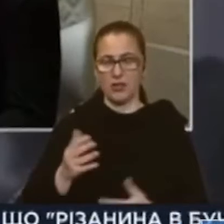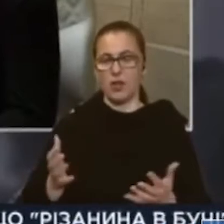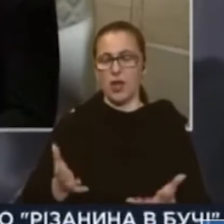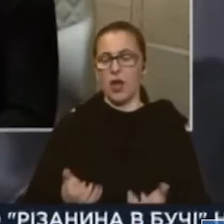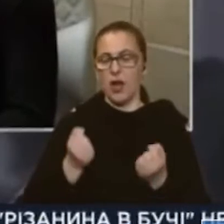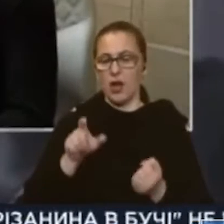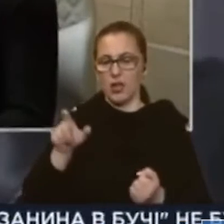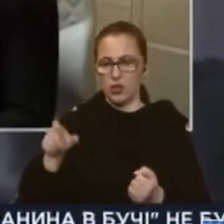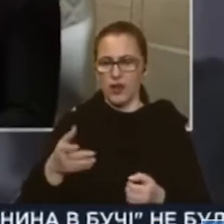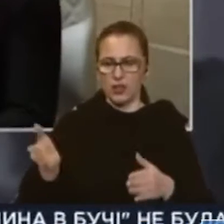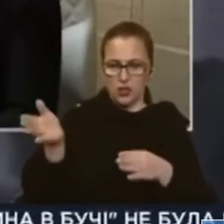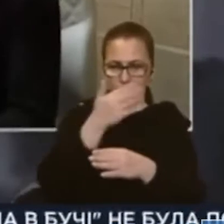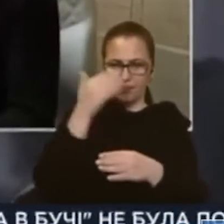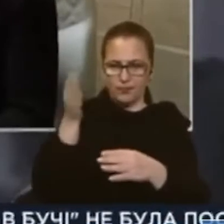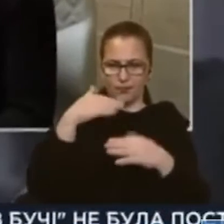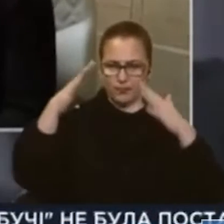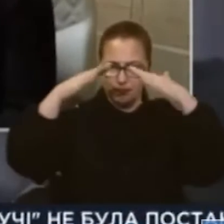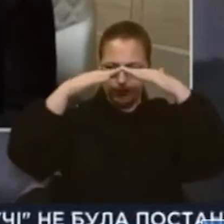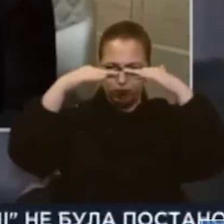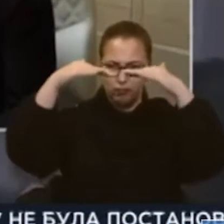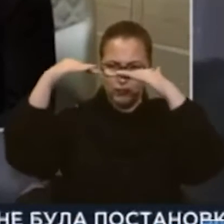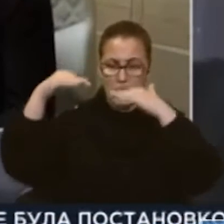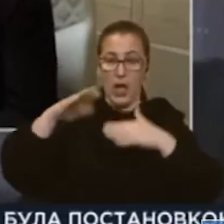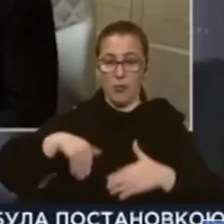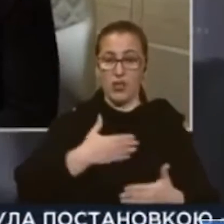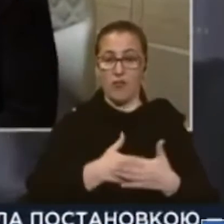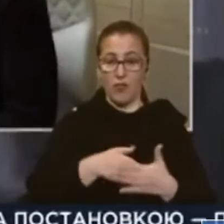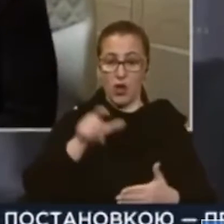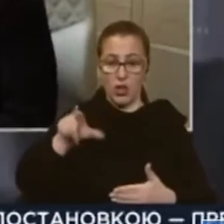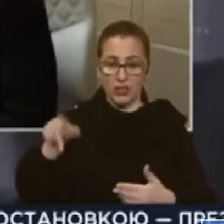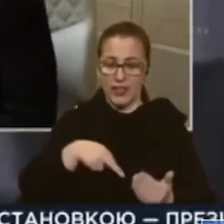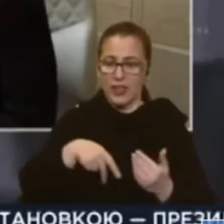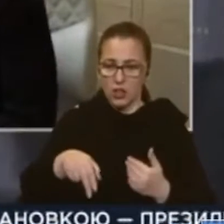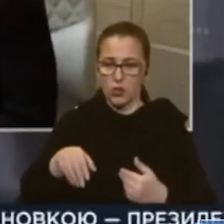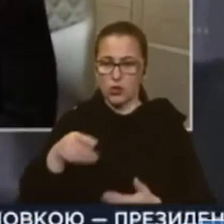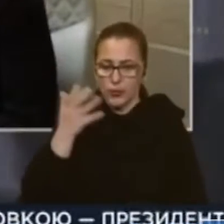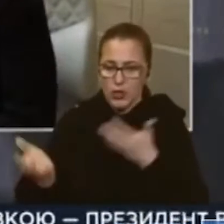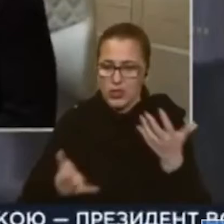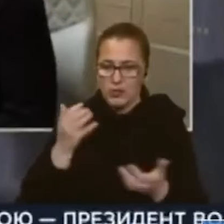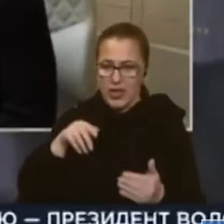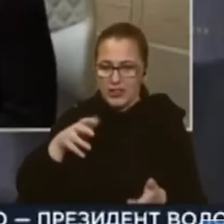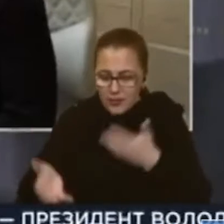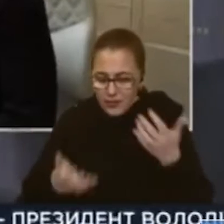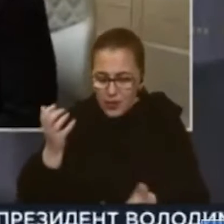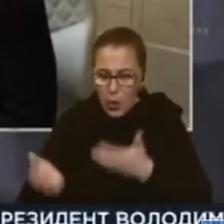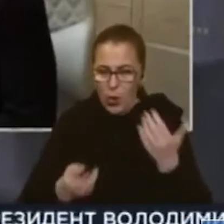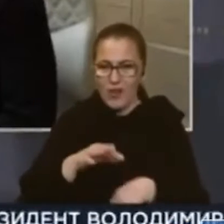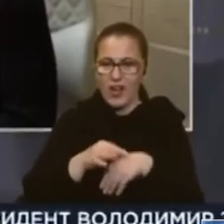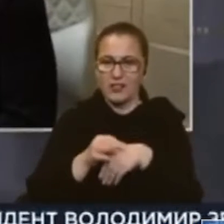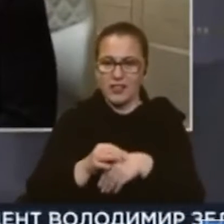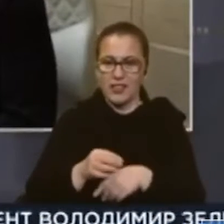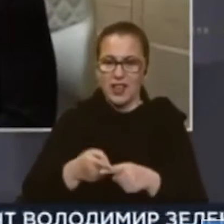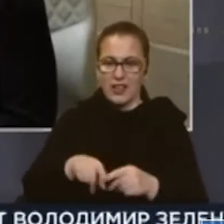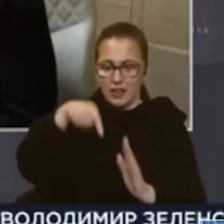які зняли нависаючі плити, і після цього волонтери заходять, щоб розбирати і докапуватись до тих тіл, які знаходяться